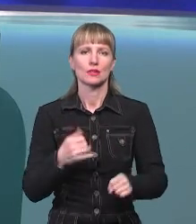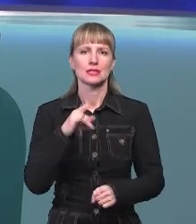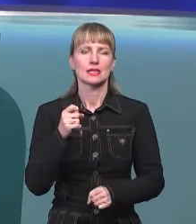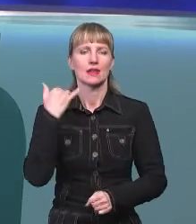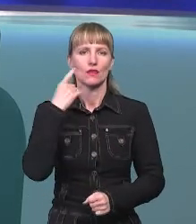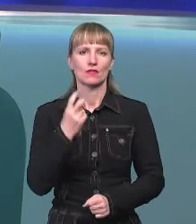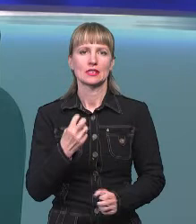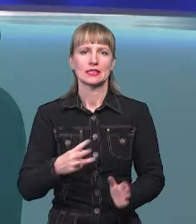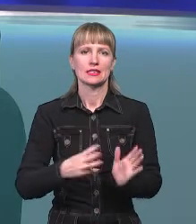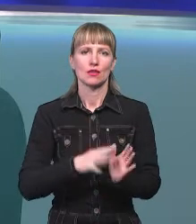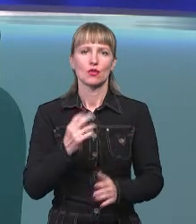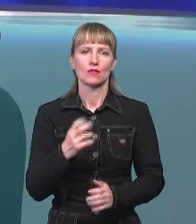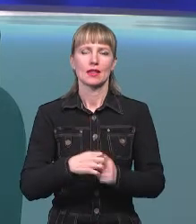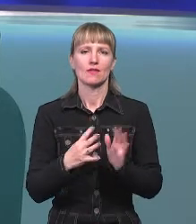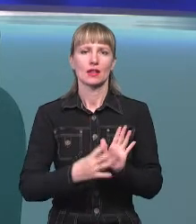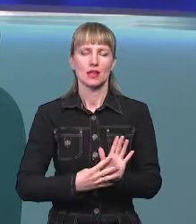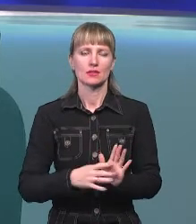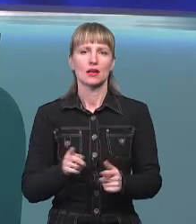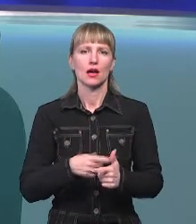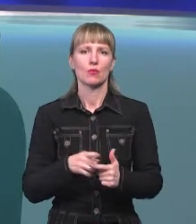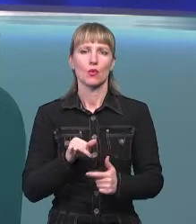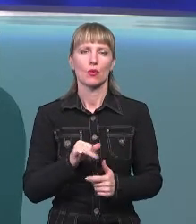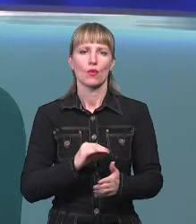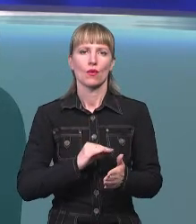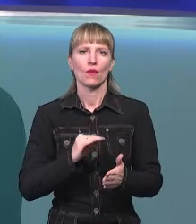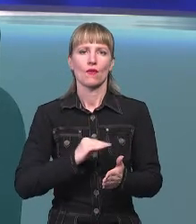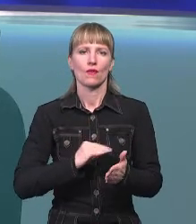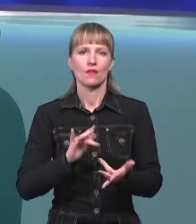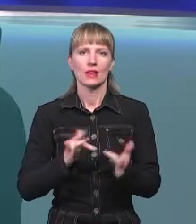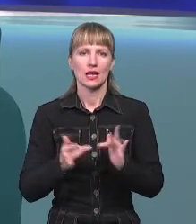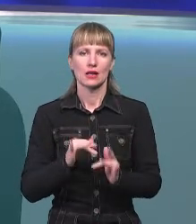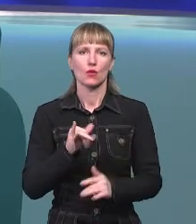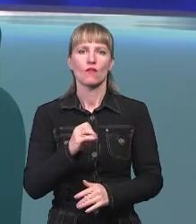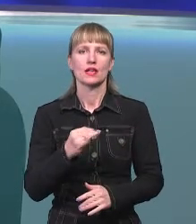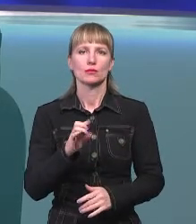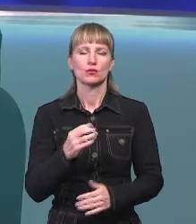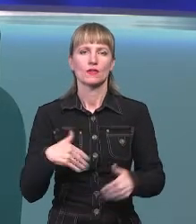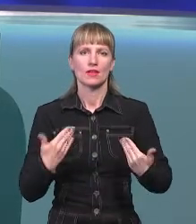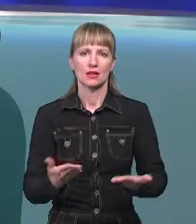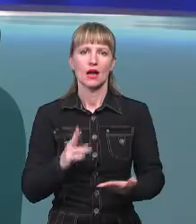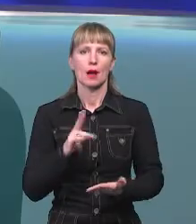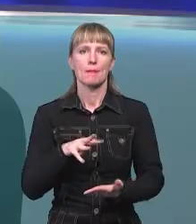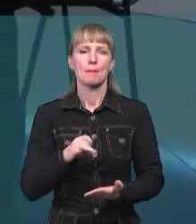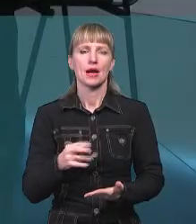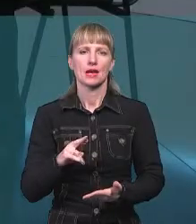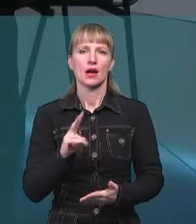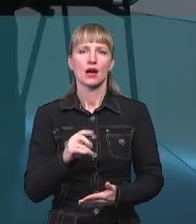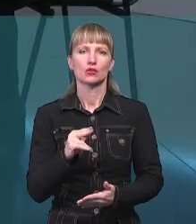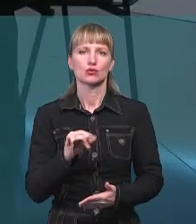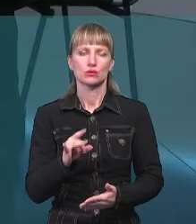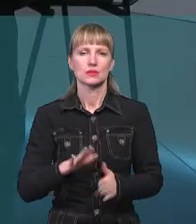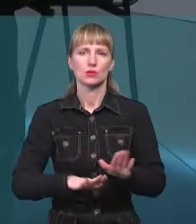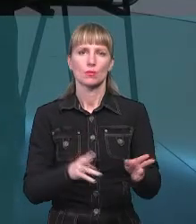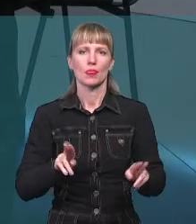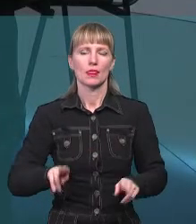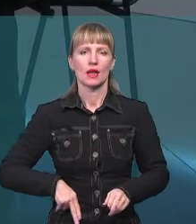телефоном 239-02-19 або у коментарях в Фейсбуці. Вітаємо у нашій студії Марію Качур, заступника директора